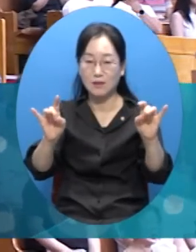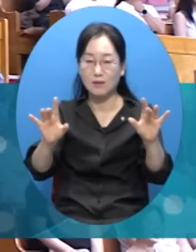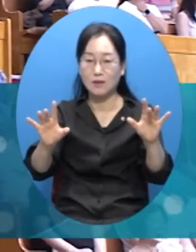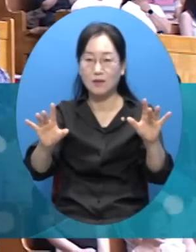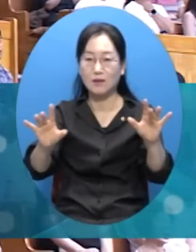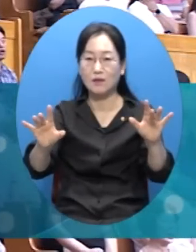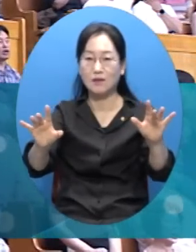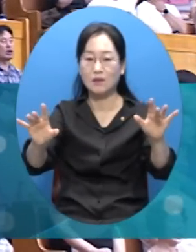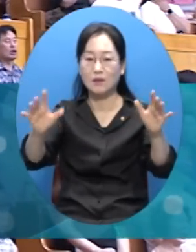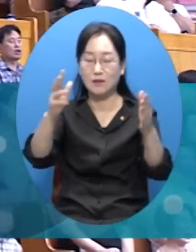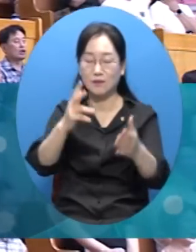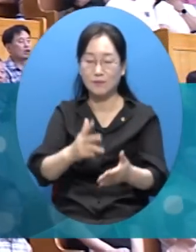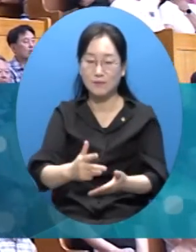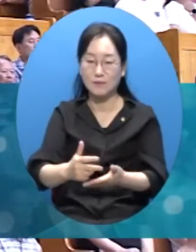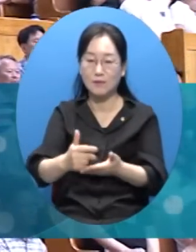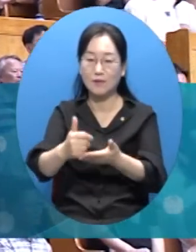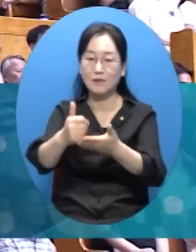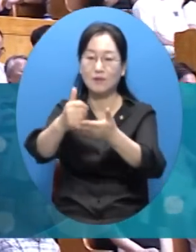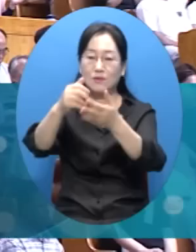순간순간마다